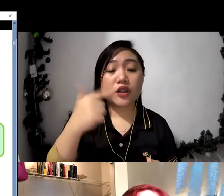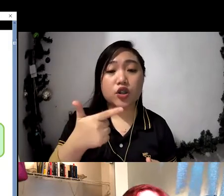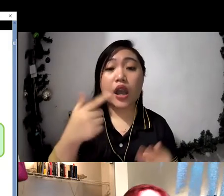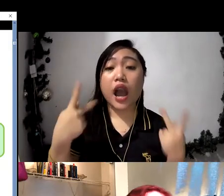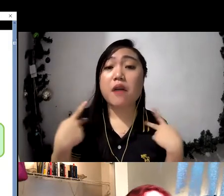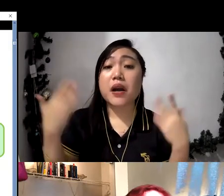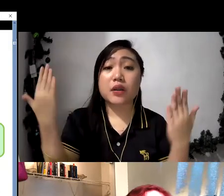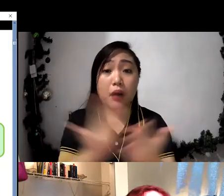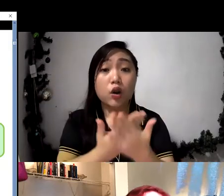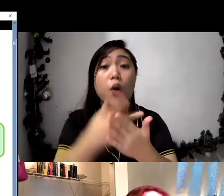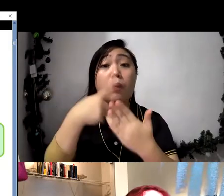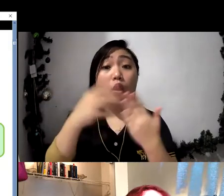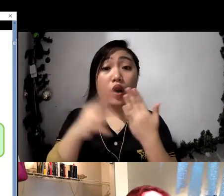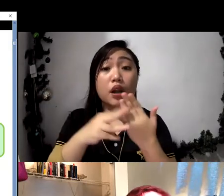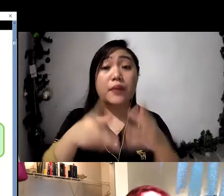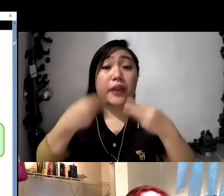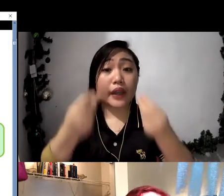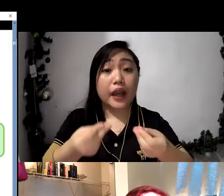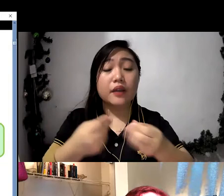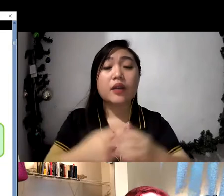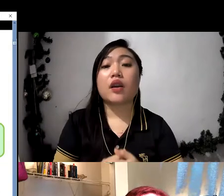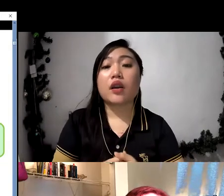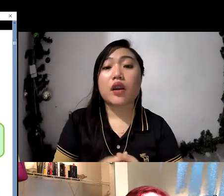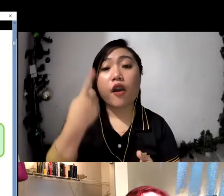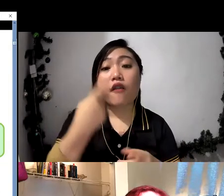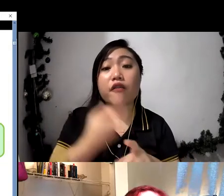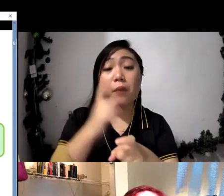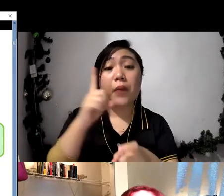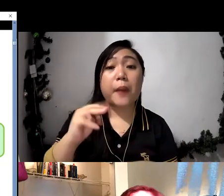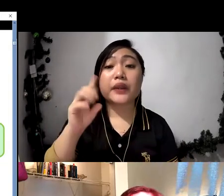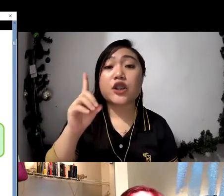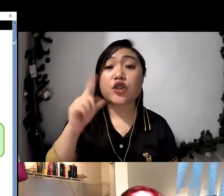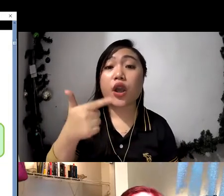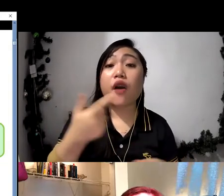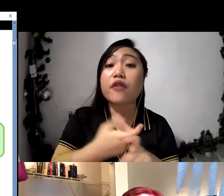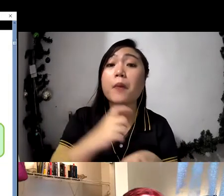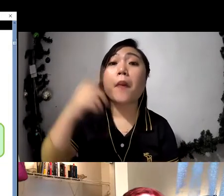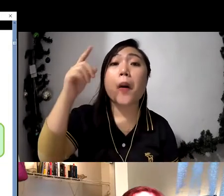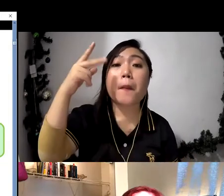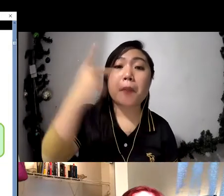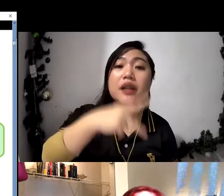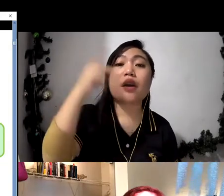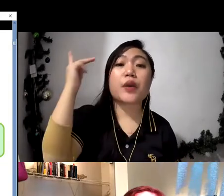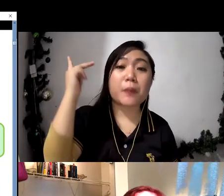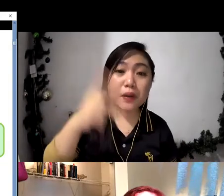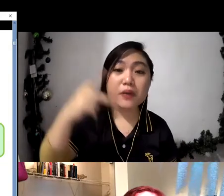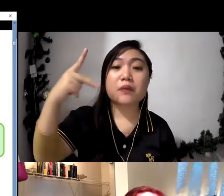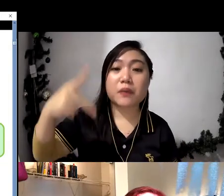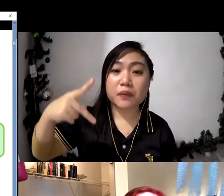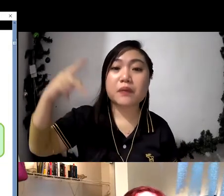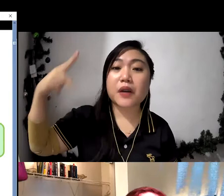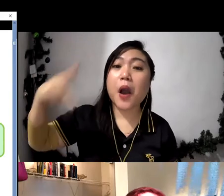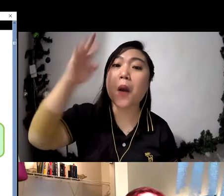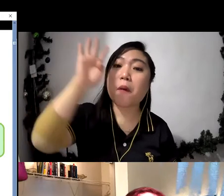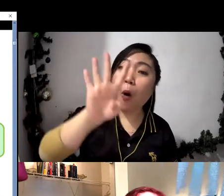programa, and this is also in response to the MDG. Ito yung Pantawid Pamilya Pilipino Project. So if you're familiar with the